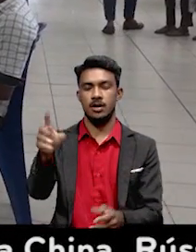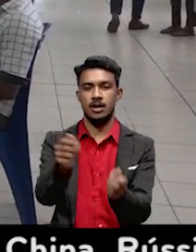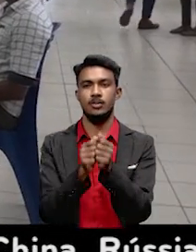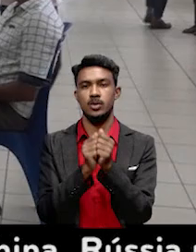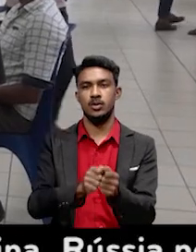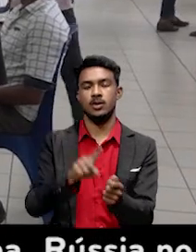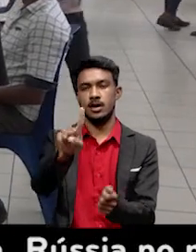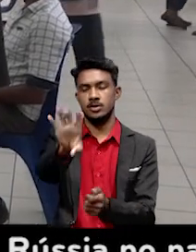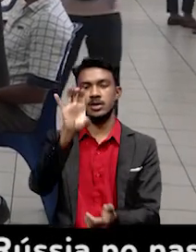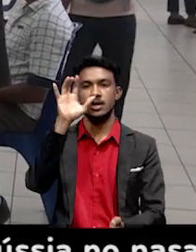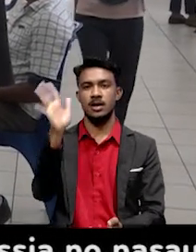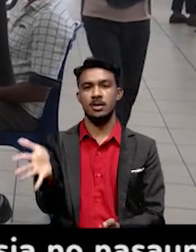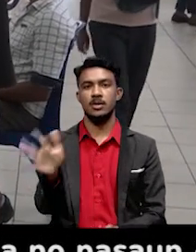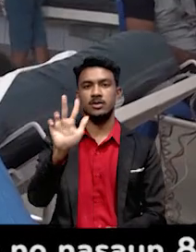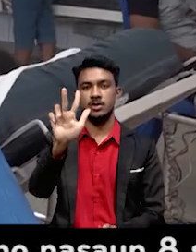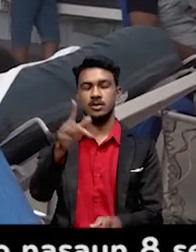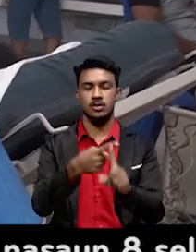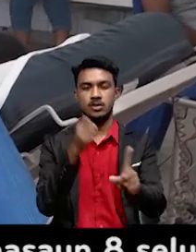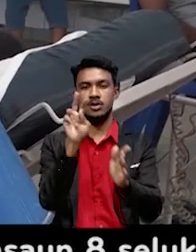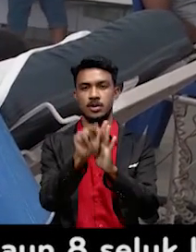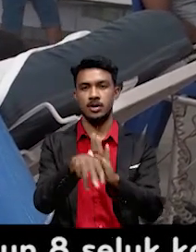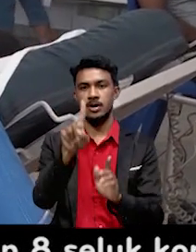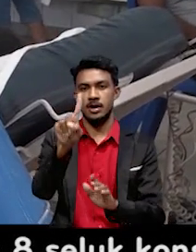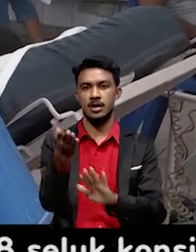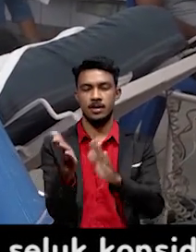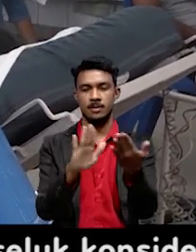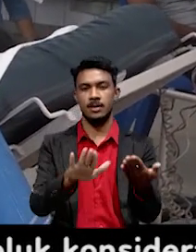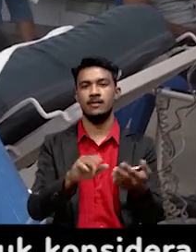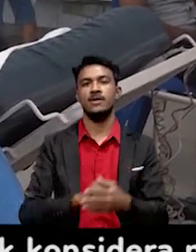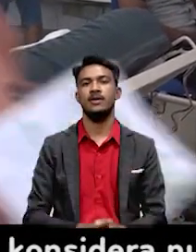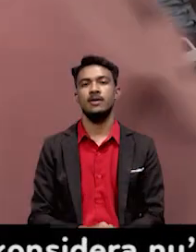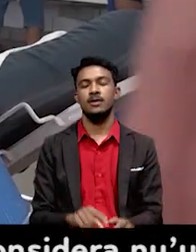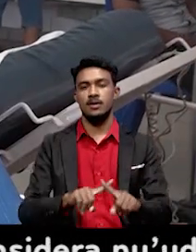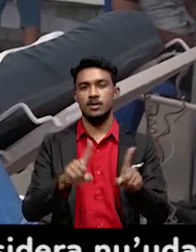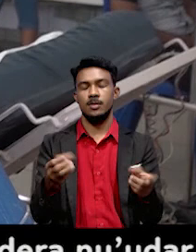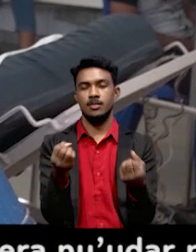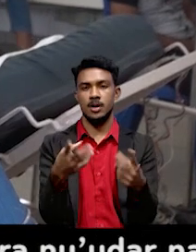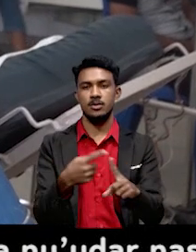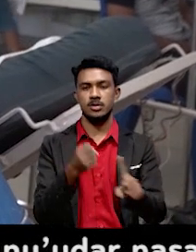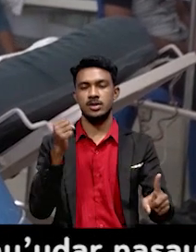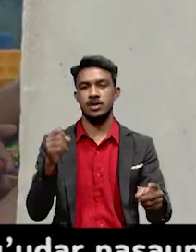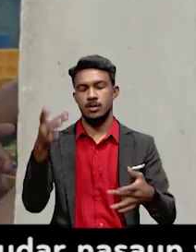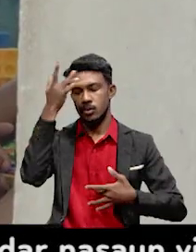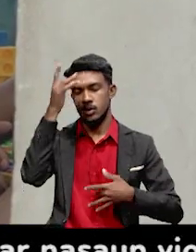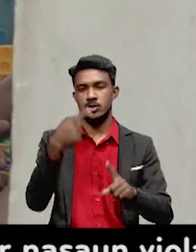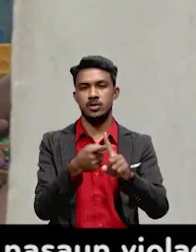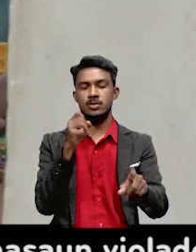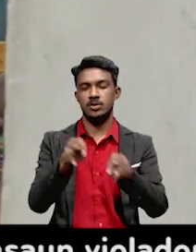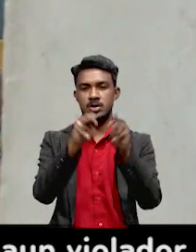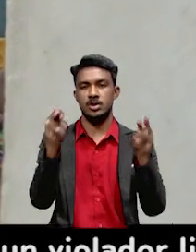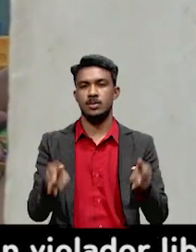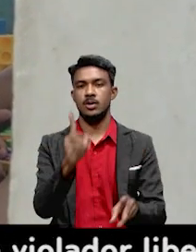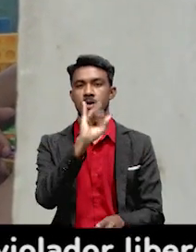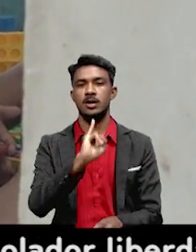resin tolu. No husi numero ne, nain ida maklakon vida. Maioria kazu ne deteta husi Munisípiu Díli, ho total